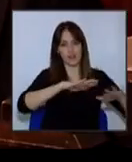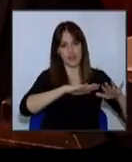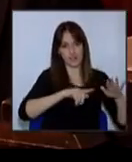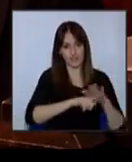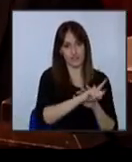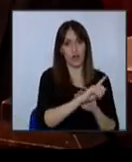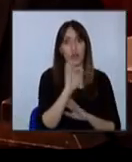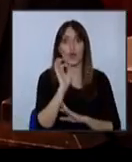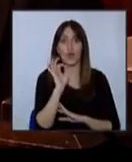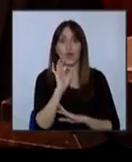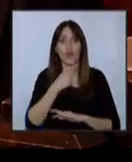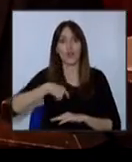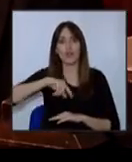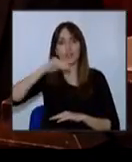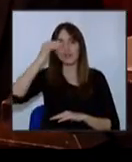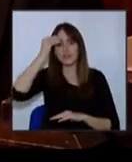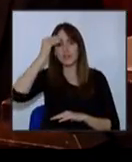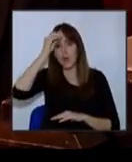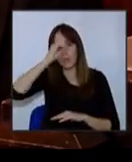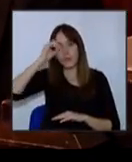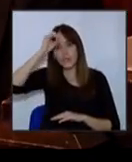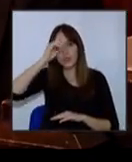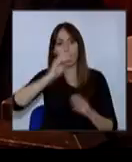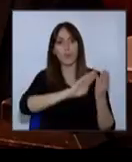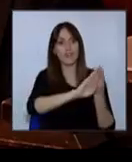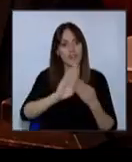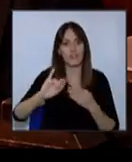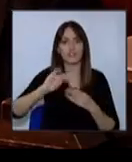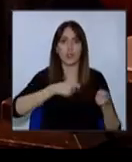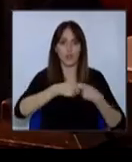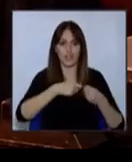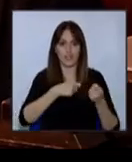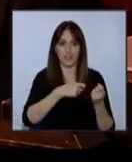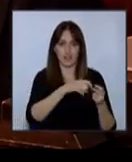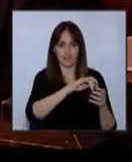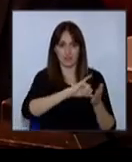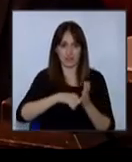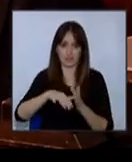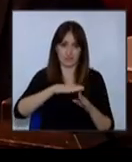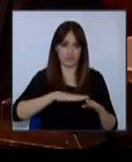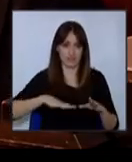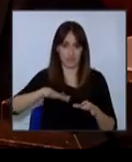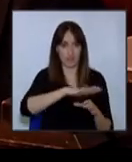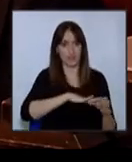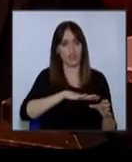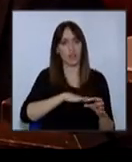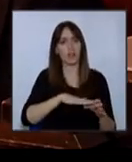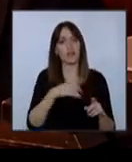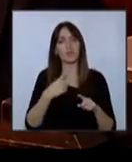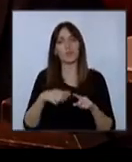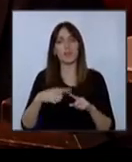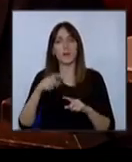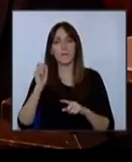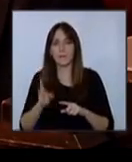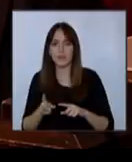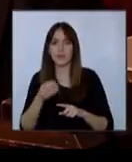per l'altre, desconeixem l'opinió dels veïns i comerciants de la zona. Entenem que Vic, al nostre entendre, està molt ben servit